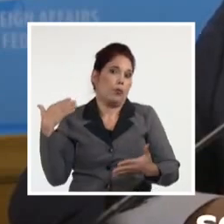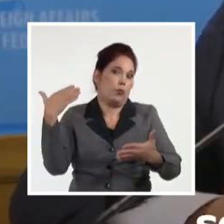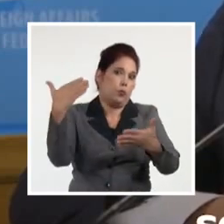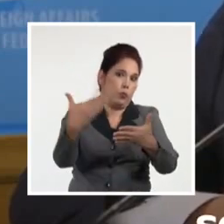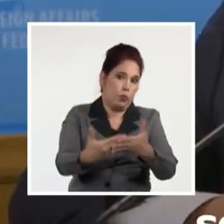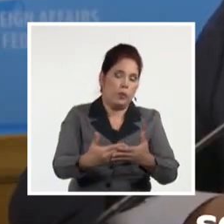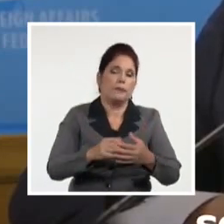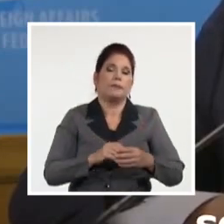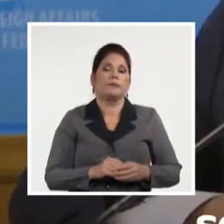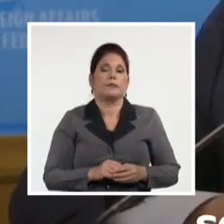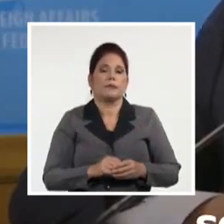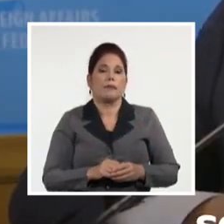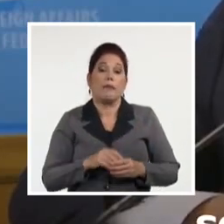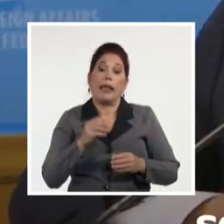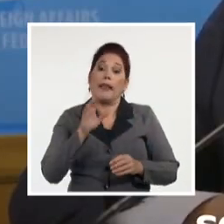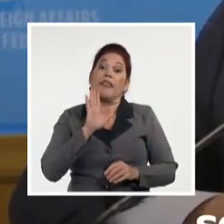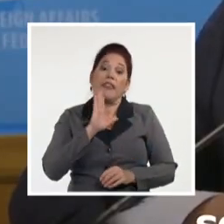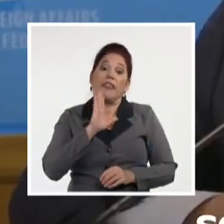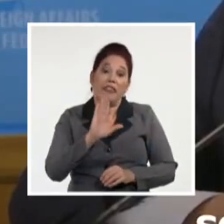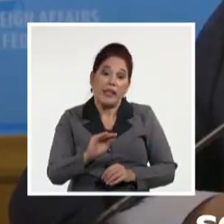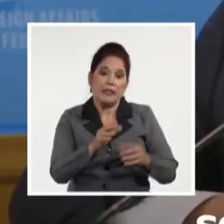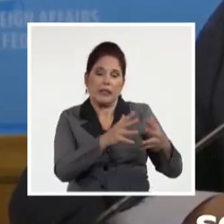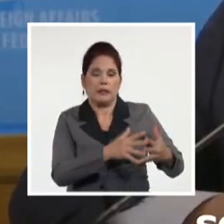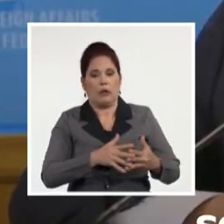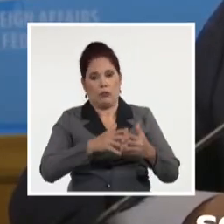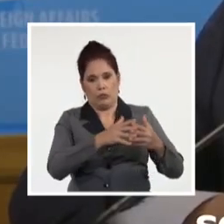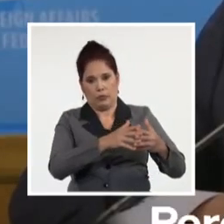западному разумению. Но